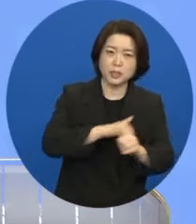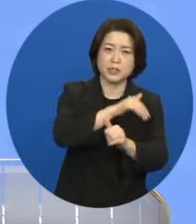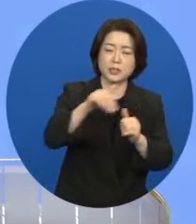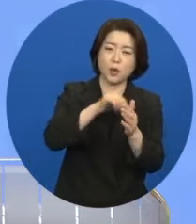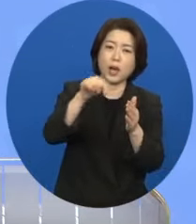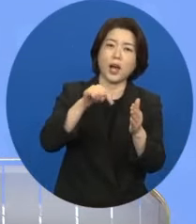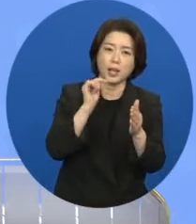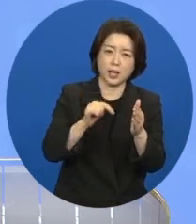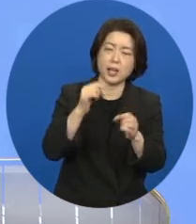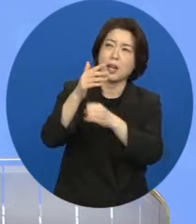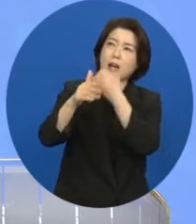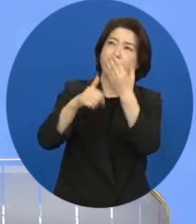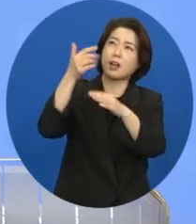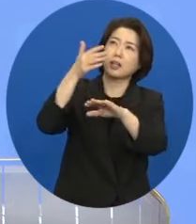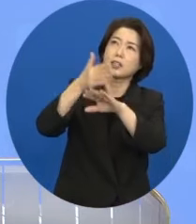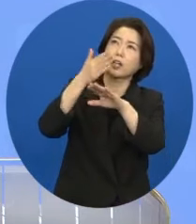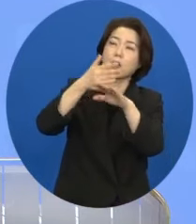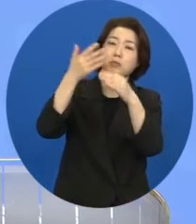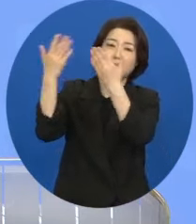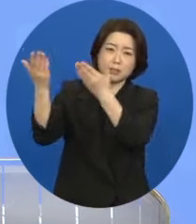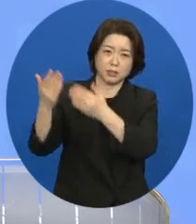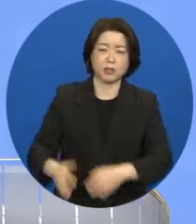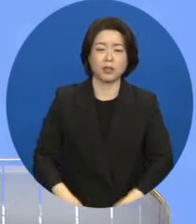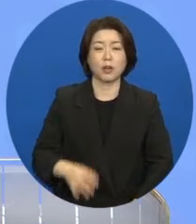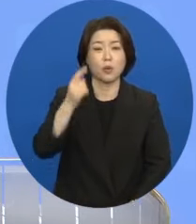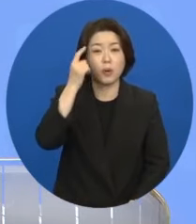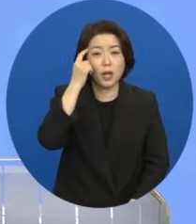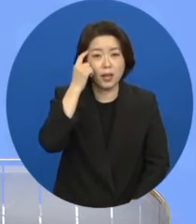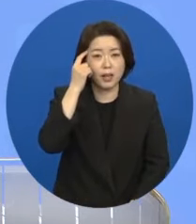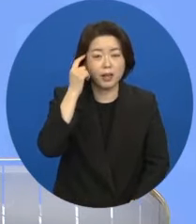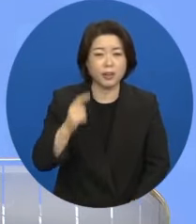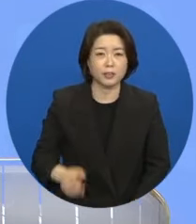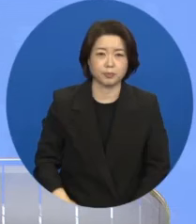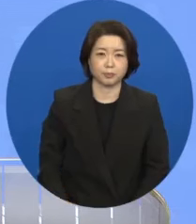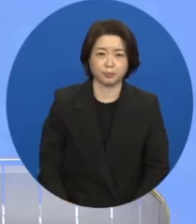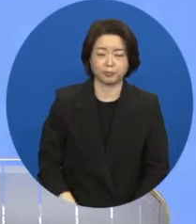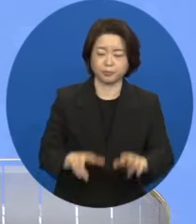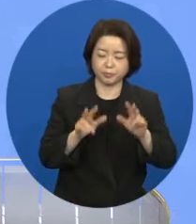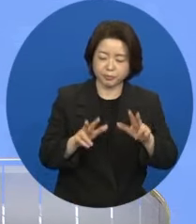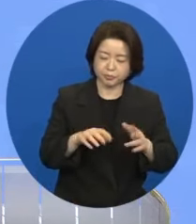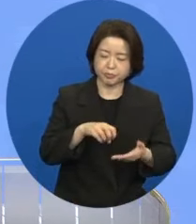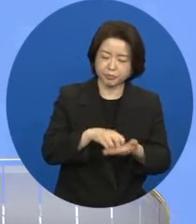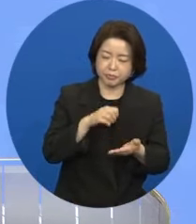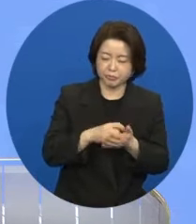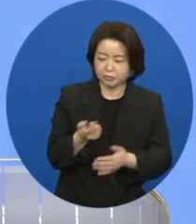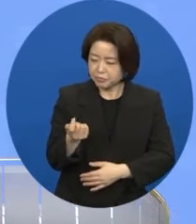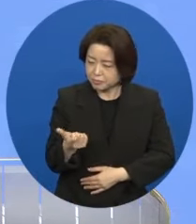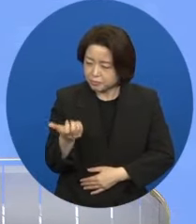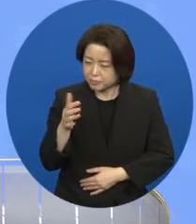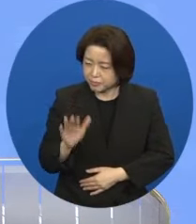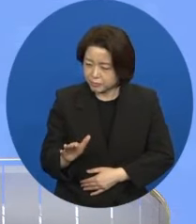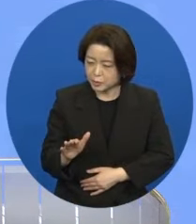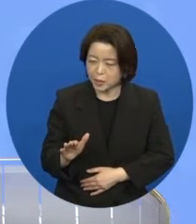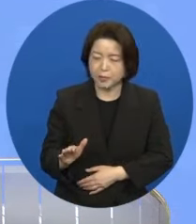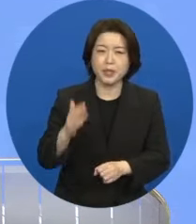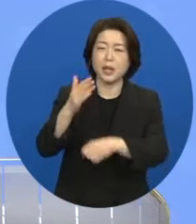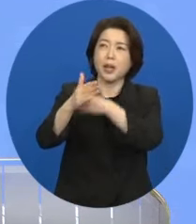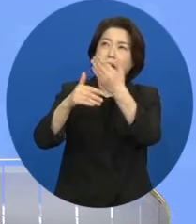안에서 하나님께 감사한 건데요 왜 그러느냐 지금은 빵이 별로 없지만